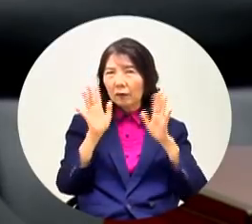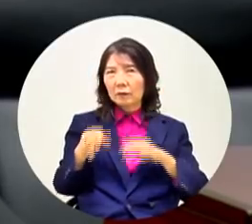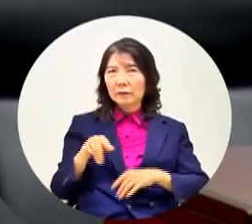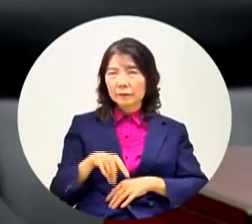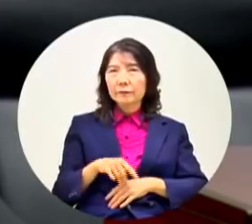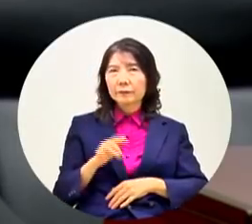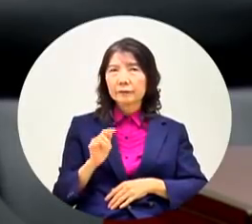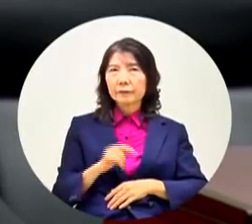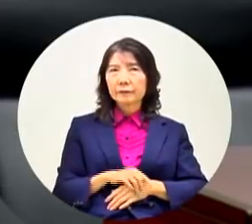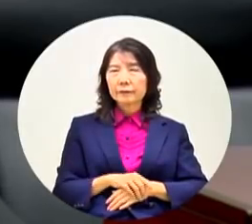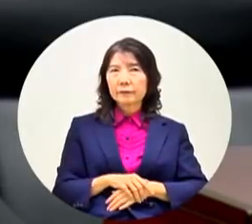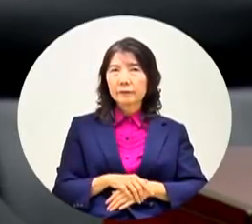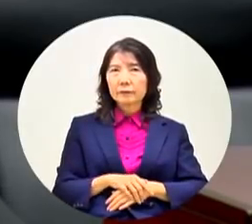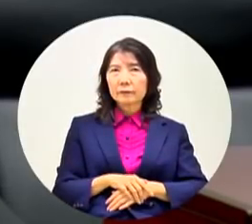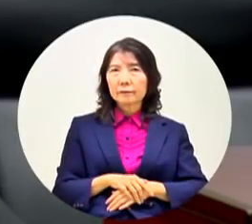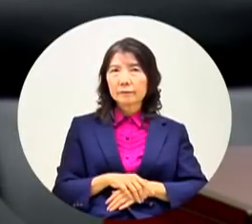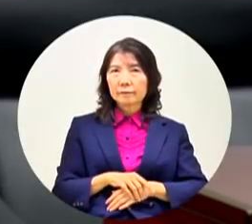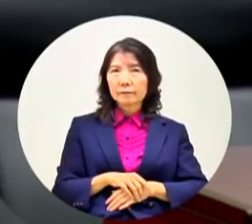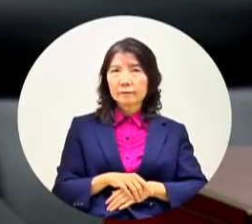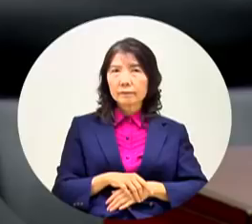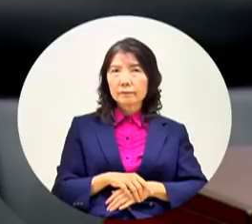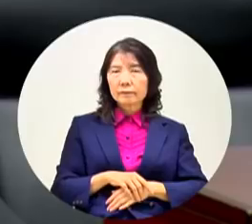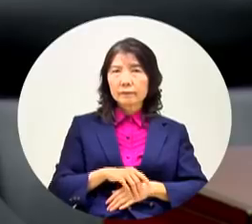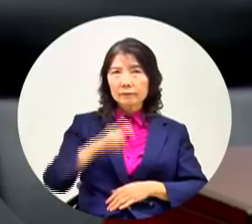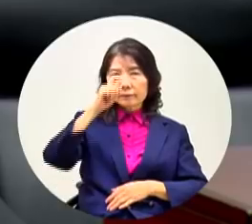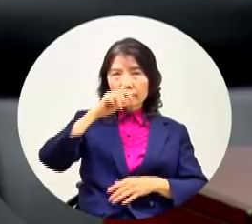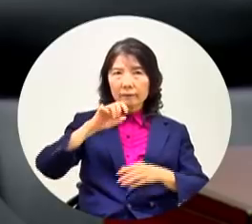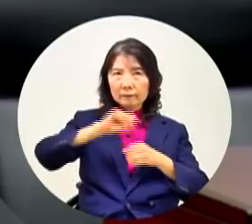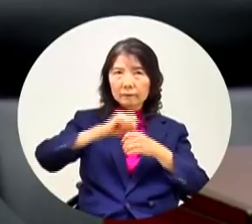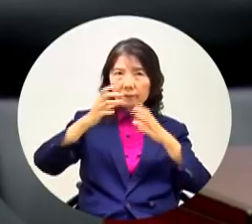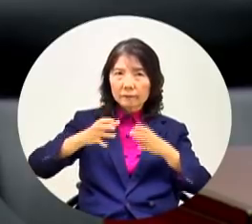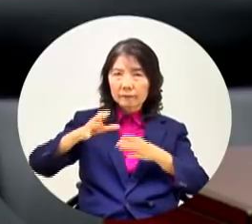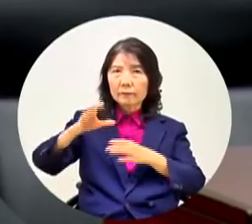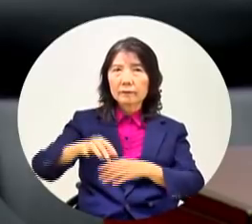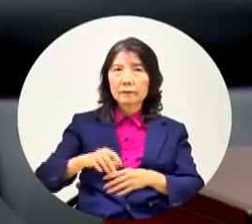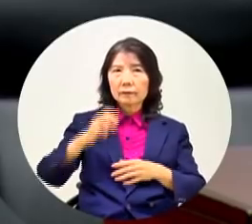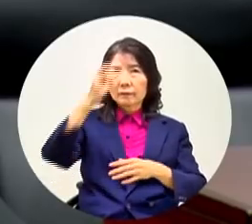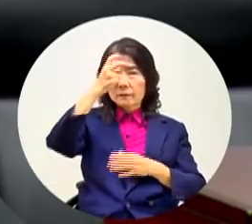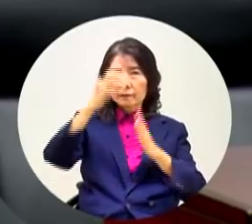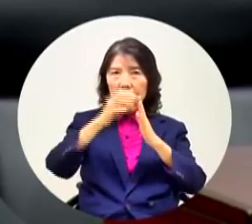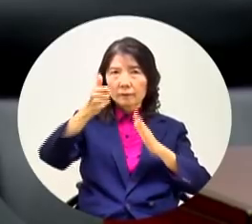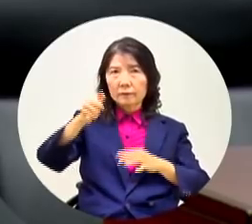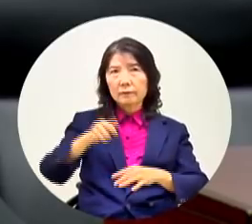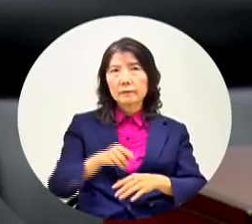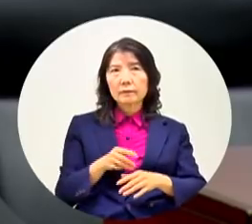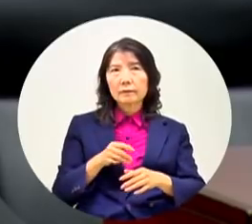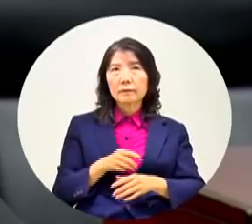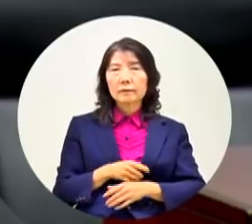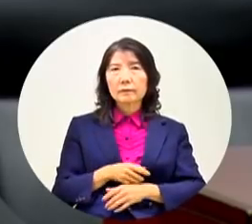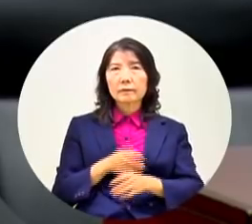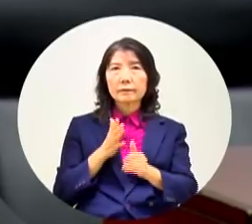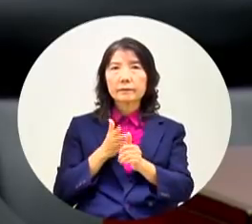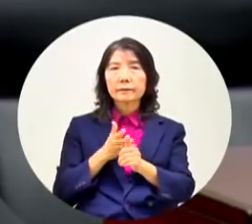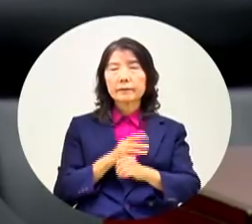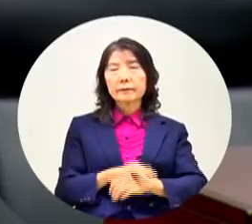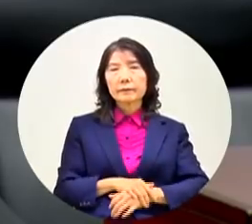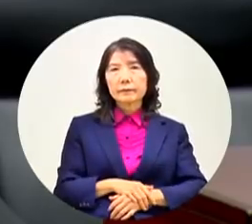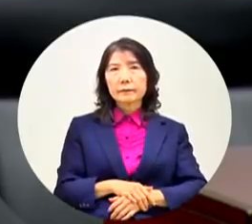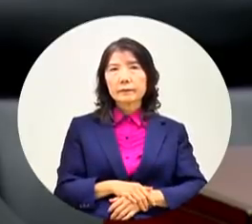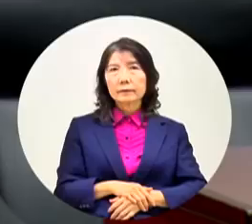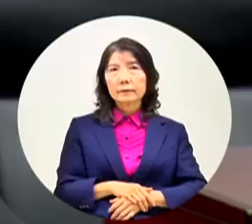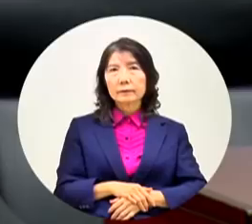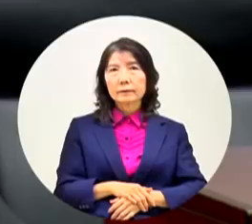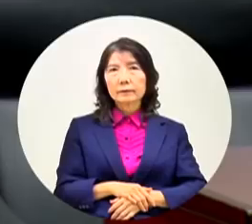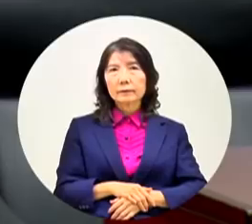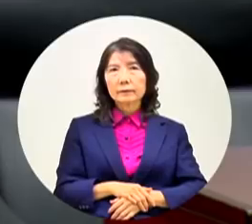遮。咱的警察局长，我伫遮要麻烦，吼，你麻烦